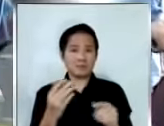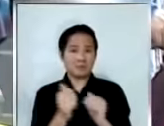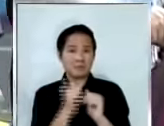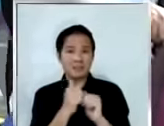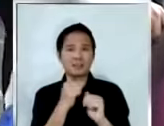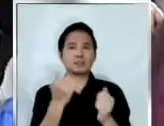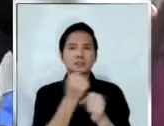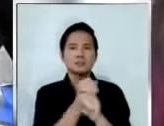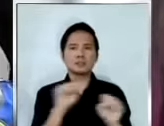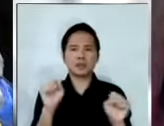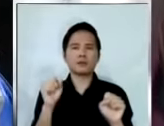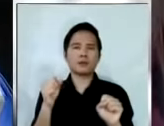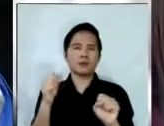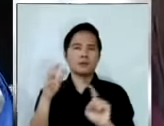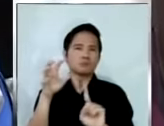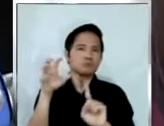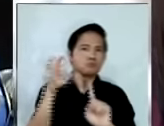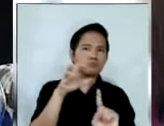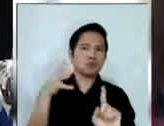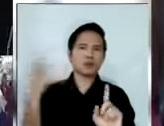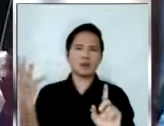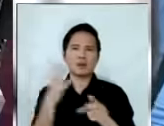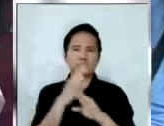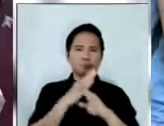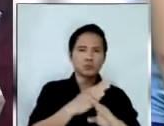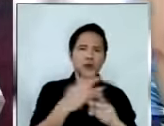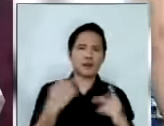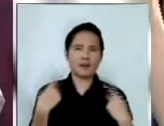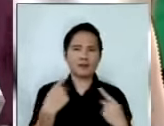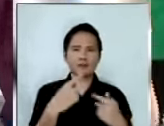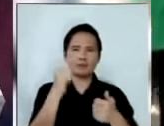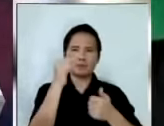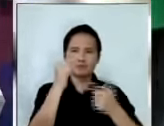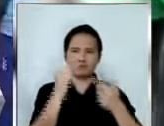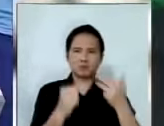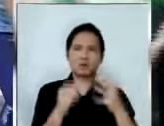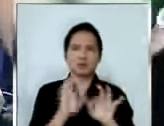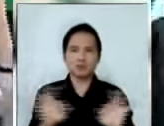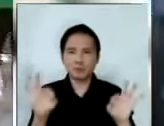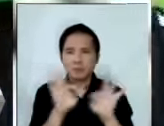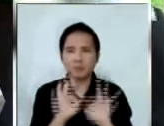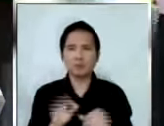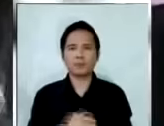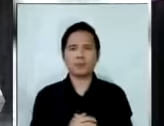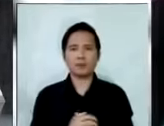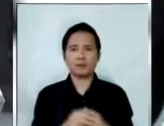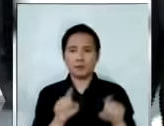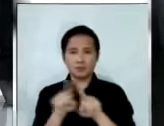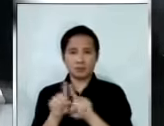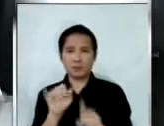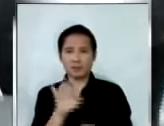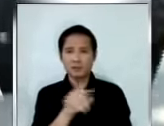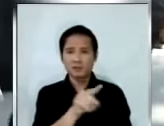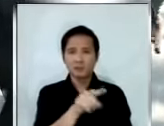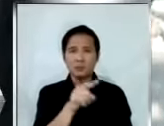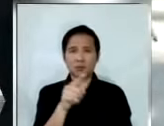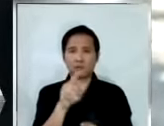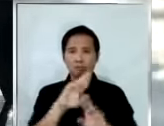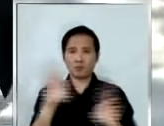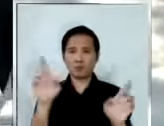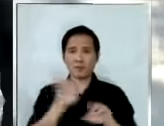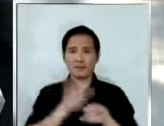ng Philippine Army, ang mga may tiket lang na malapit ng lumipad, ang prioridad nilang tulungan sa ngayon dahil limitado ang espasyo ng kanilang